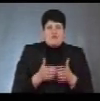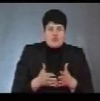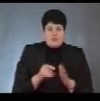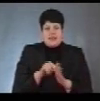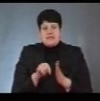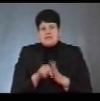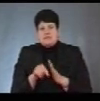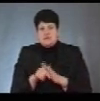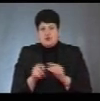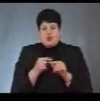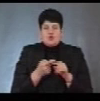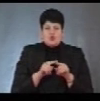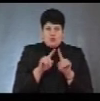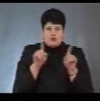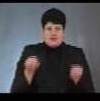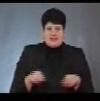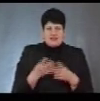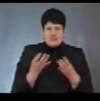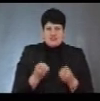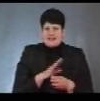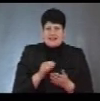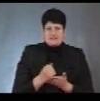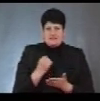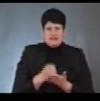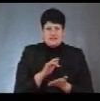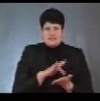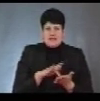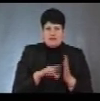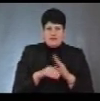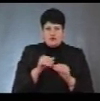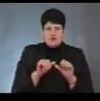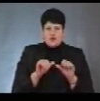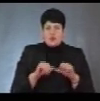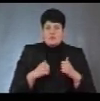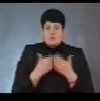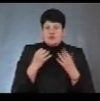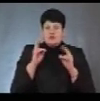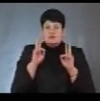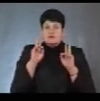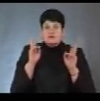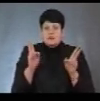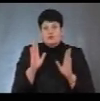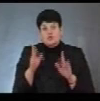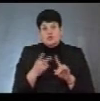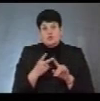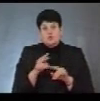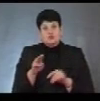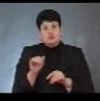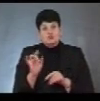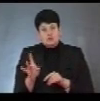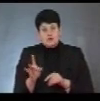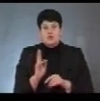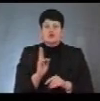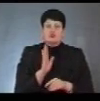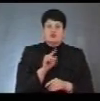зміст цього бюлетеню ще не затверджений Центральною виборчою комісією, оскільки нікому не відомо, чи буде другий тур і хто саме буде в